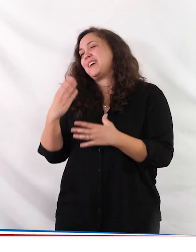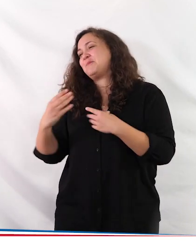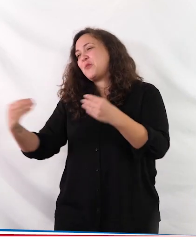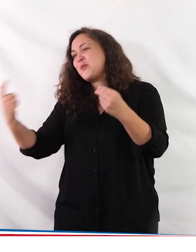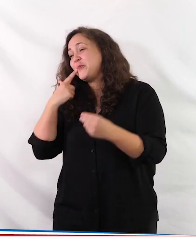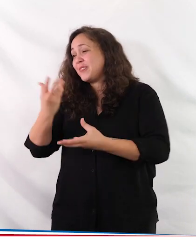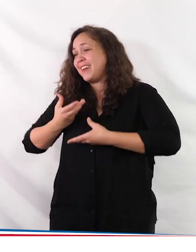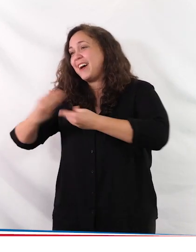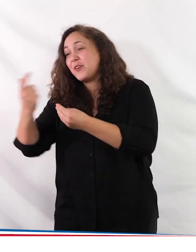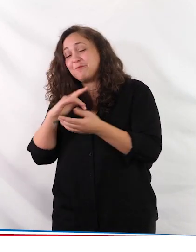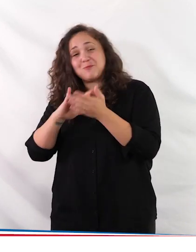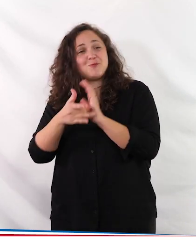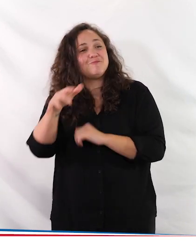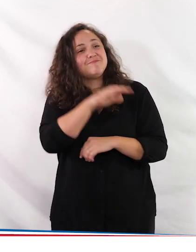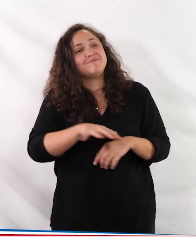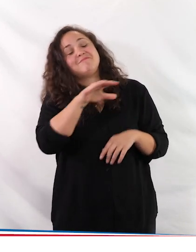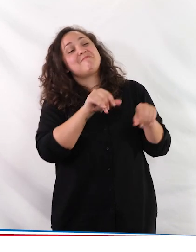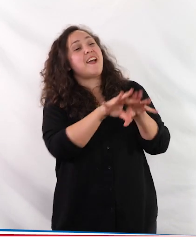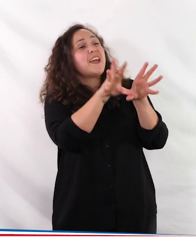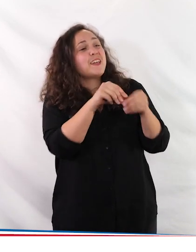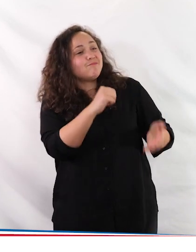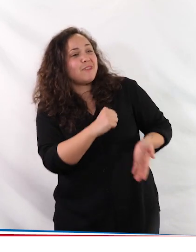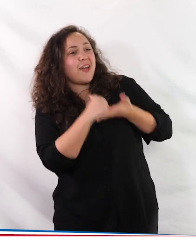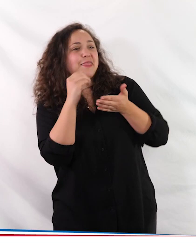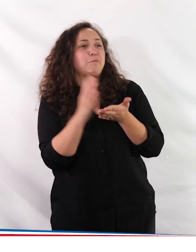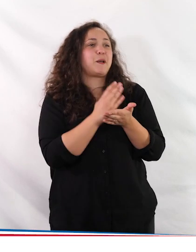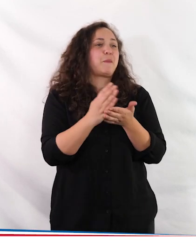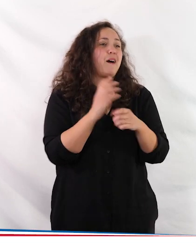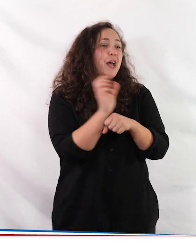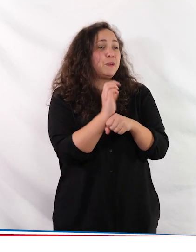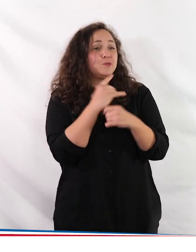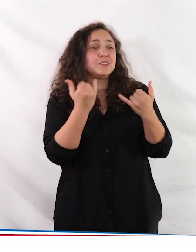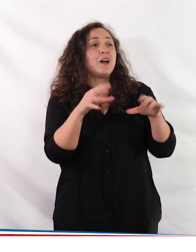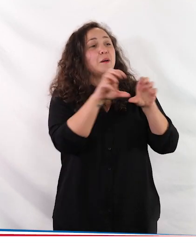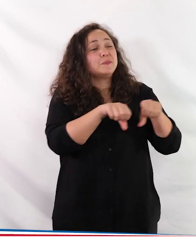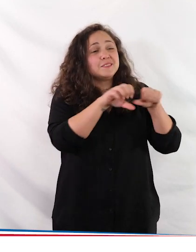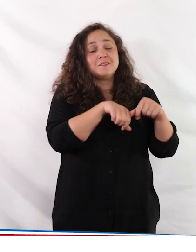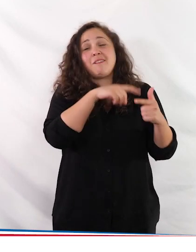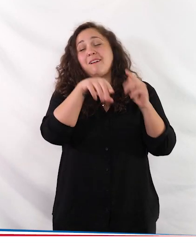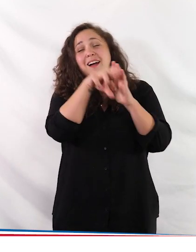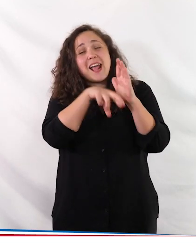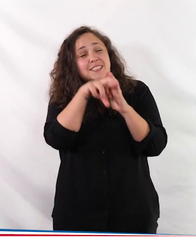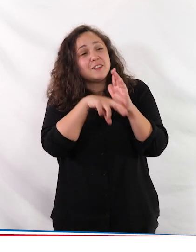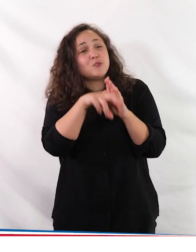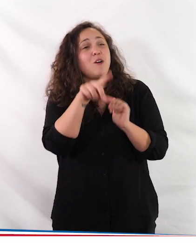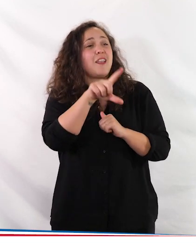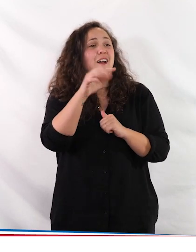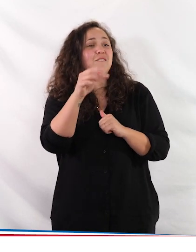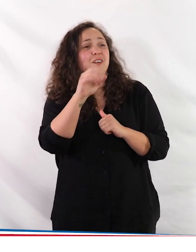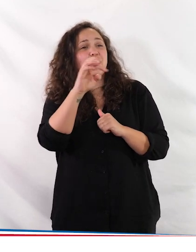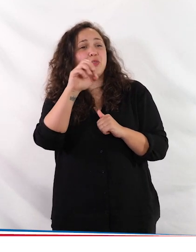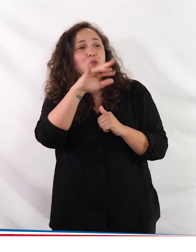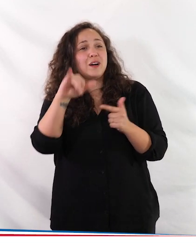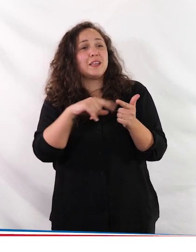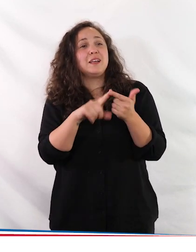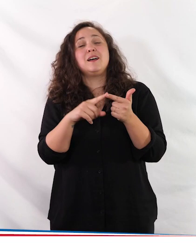Mais merci beaucoup en tout cas de nous avoir reçus. Je voudrais remercier tous ceux qui ont aidé à préparer cette émission, à la production de Blind Design, à